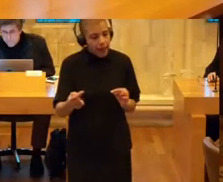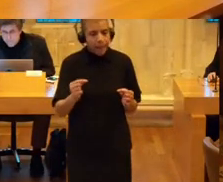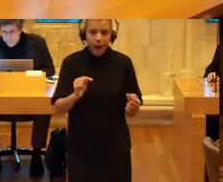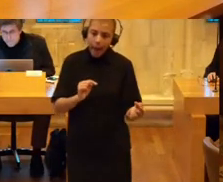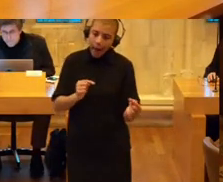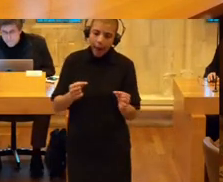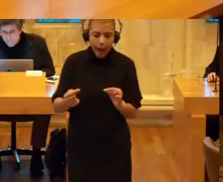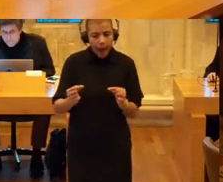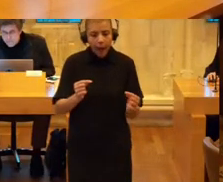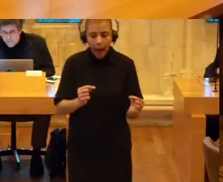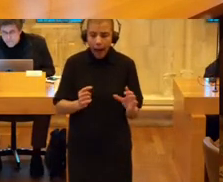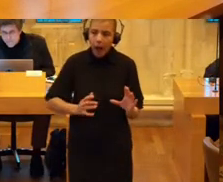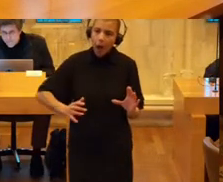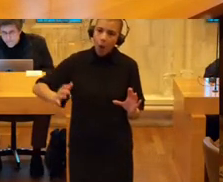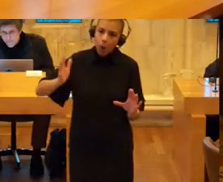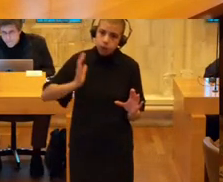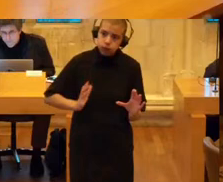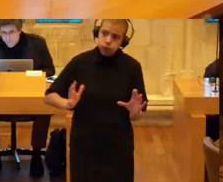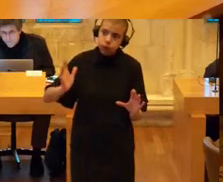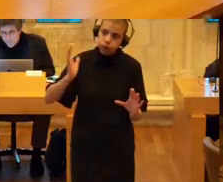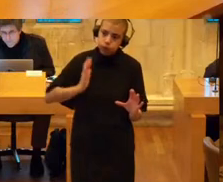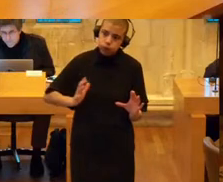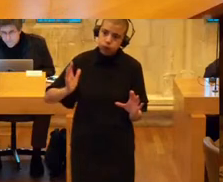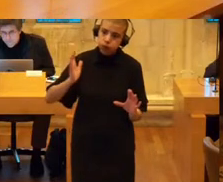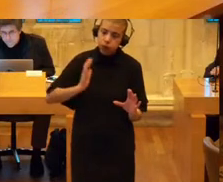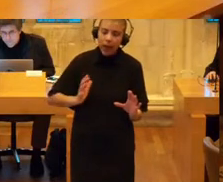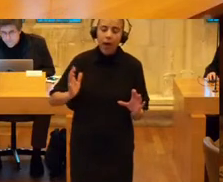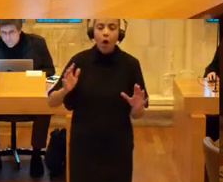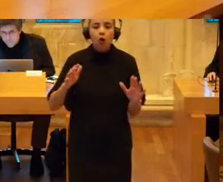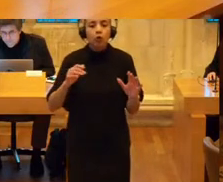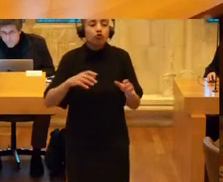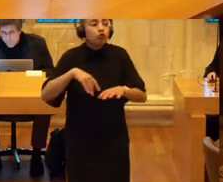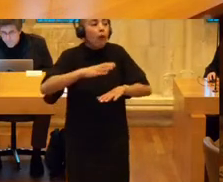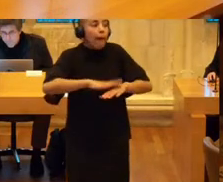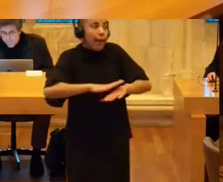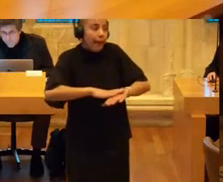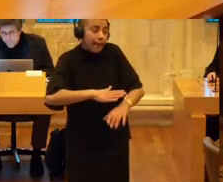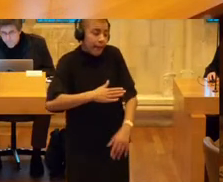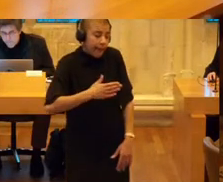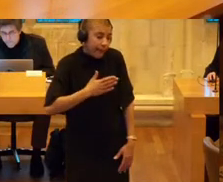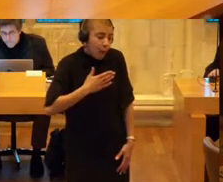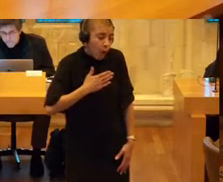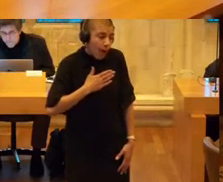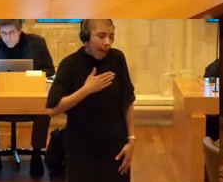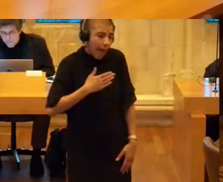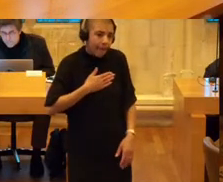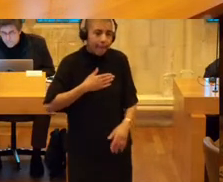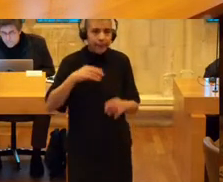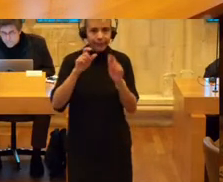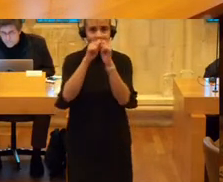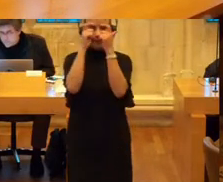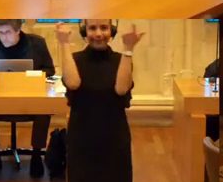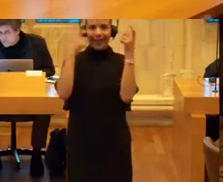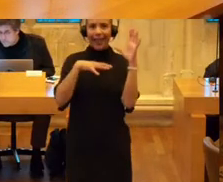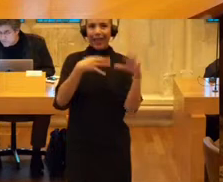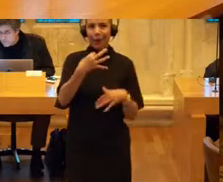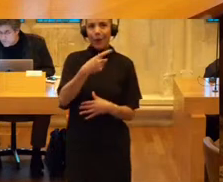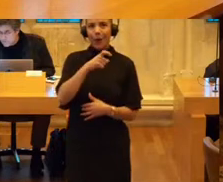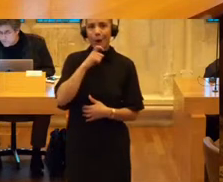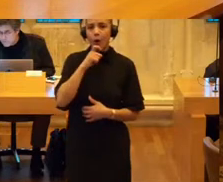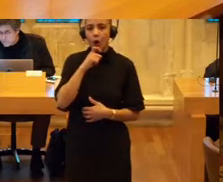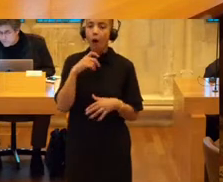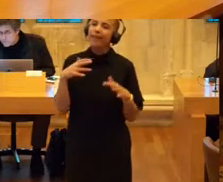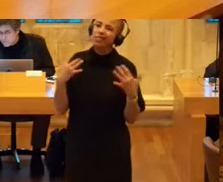L'application est difficile. Je me permets de vous rappeler, j'étais pas élu, mais enfin, j'étais cané. Je me permets de vous rappeler